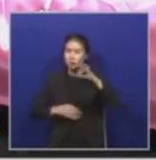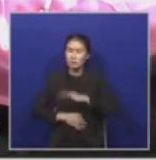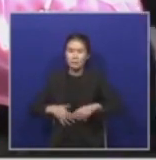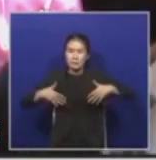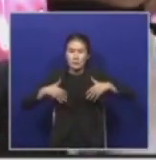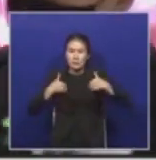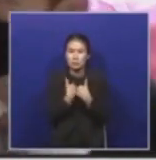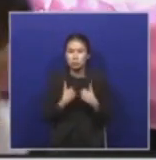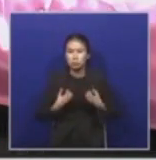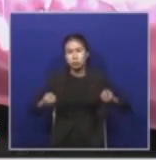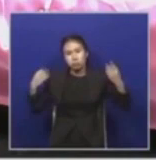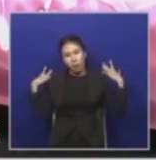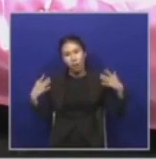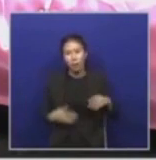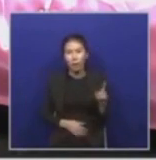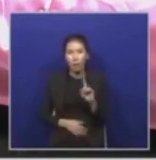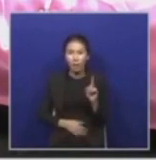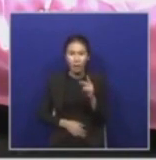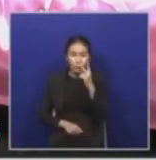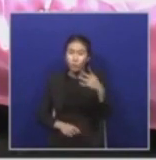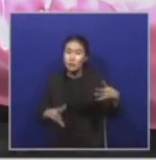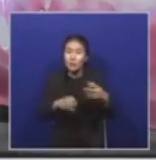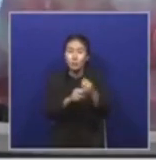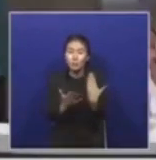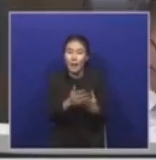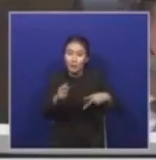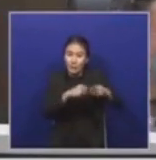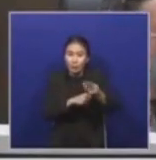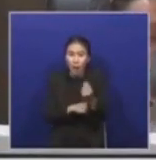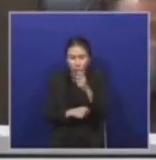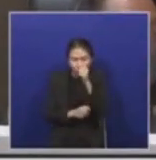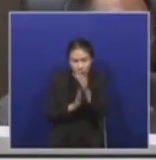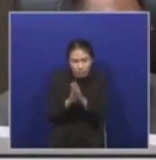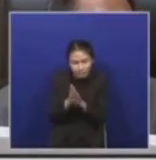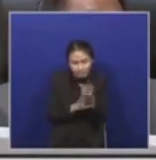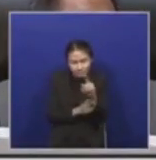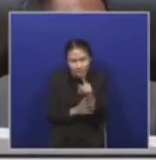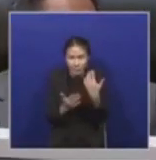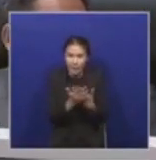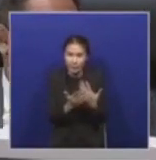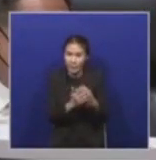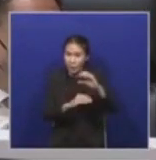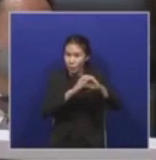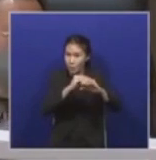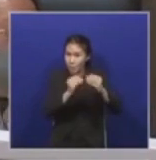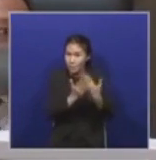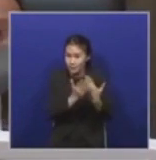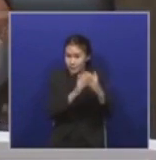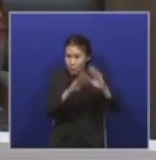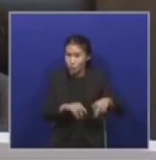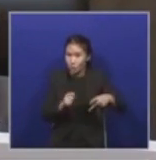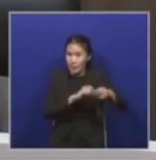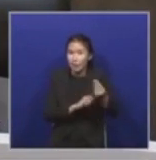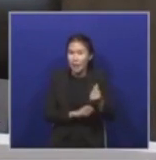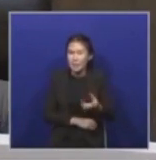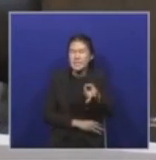ปรากฏว่าให้ทายท่านประธานครับว่าเขาถูกตัดงบประมาณเนี่ย